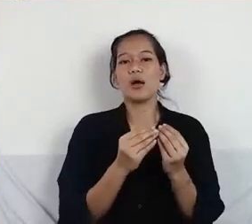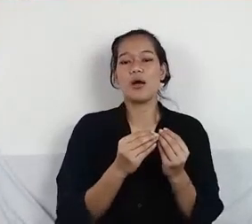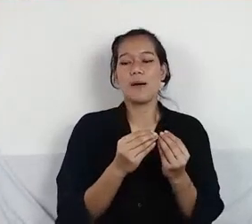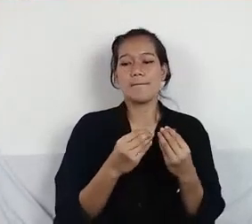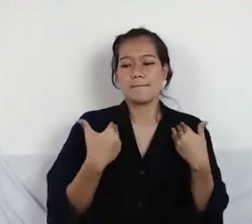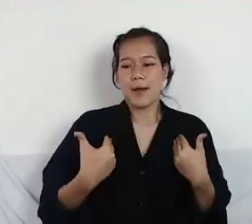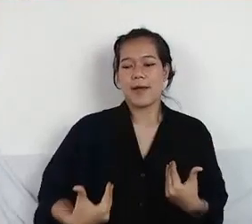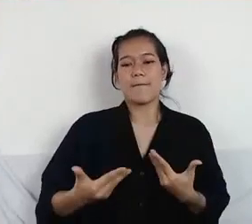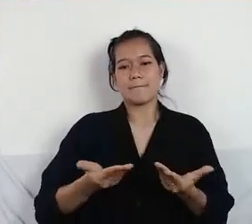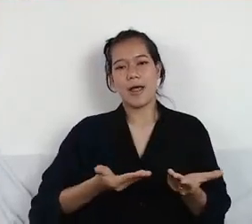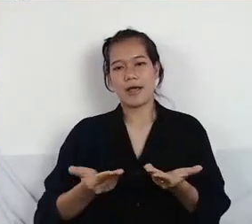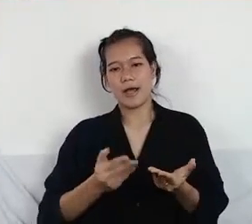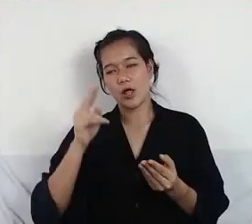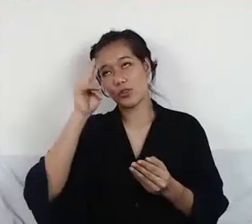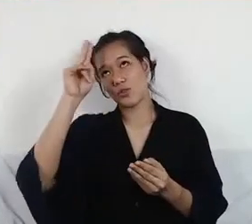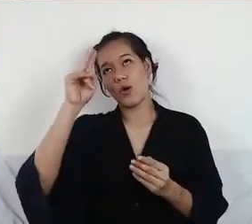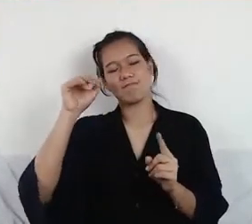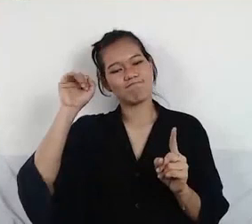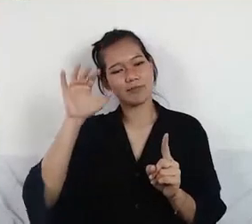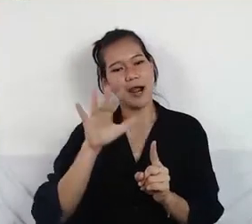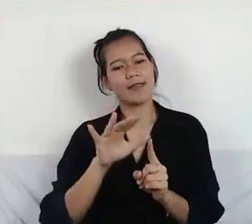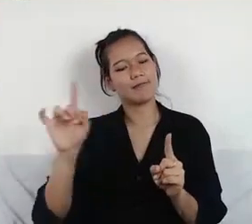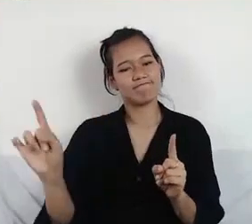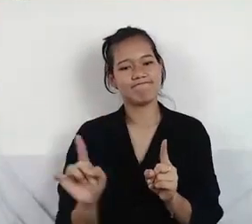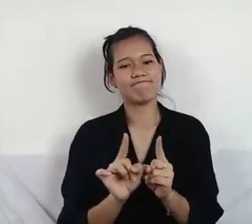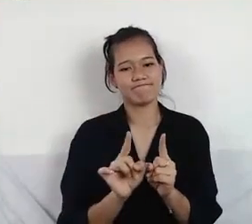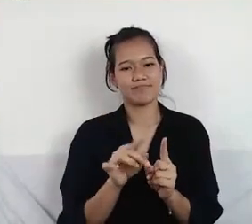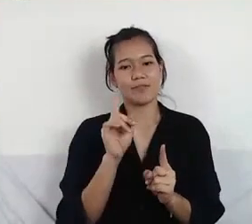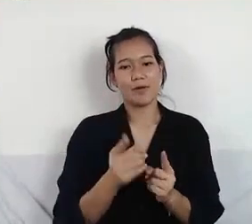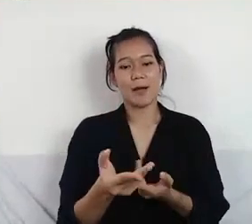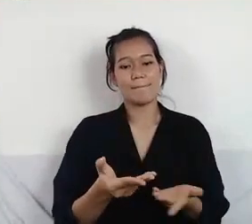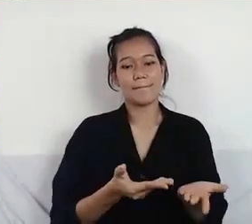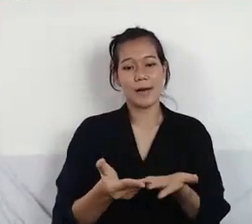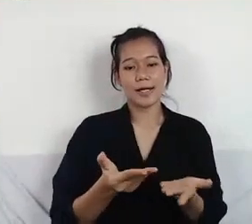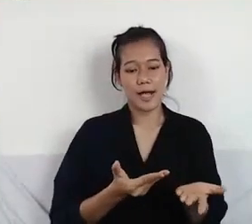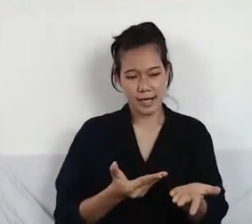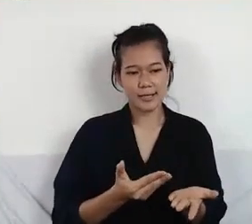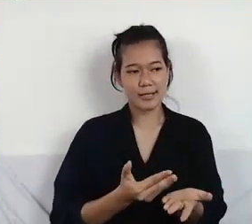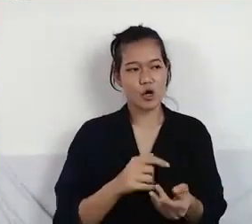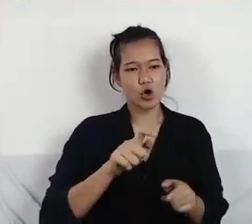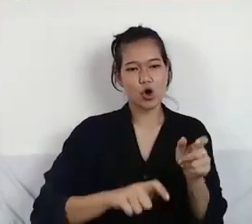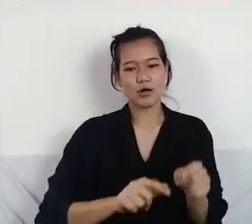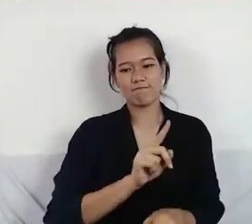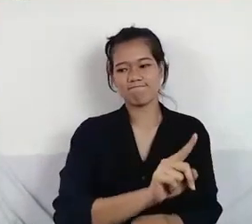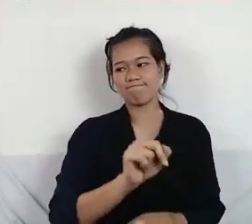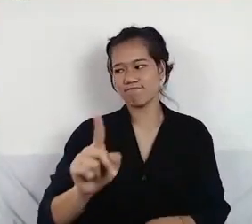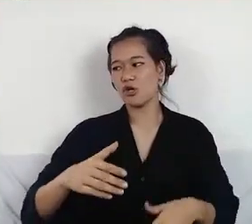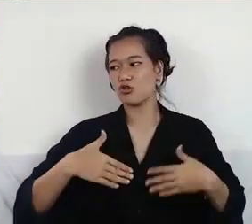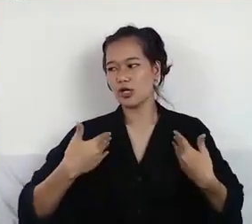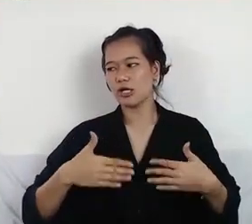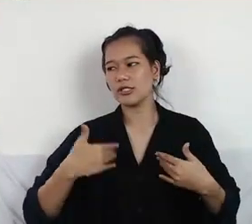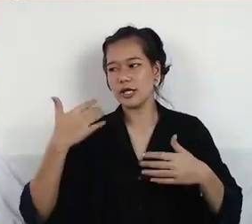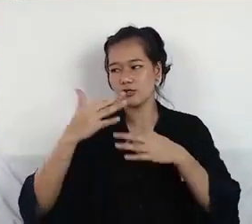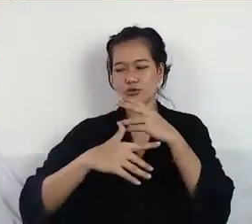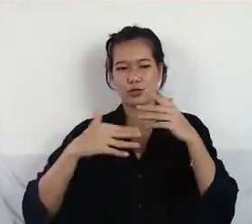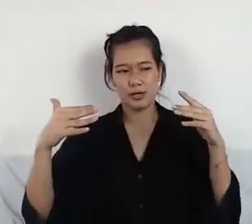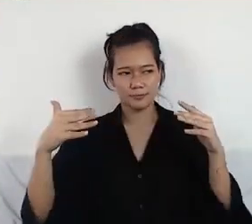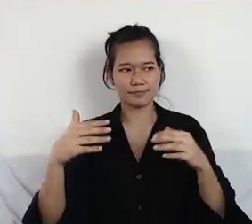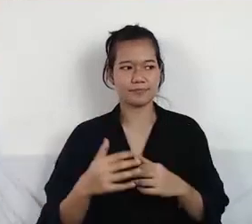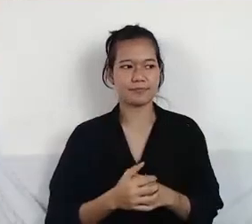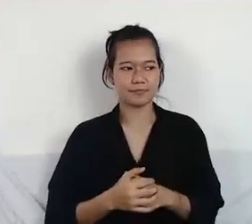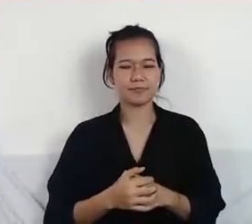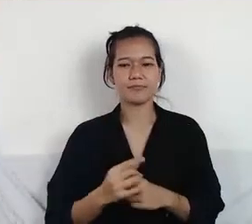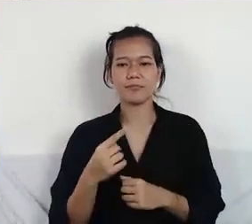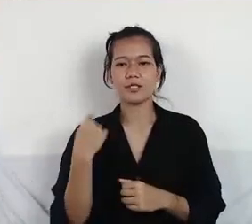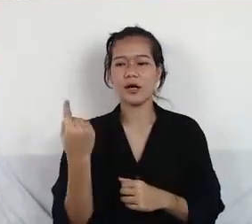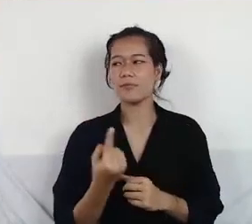pelayanan, kasih karunia-Mu tentunya hadir sehingga pelayanan personalia badan pelayanan ini menjadi sukacita surgawi.